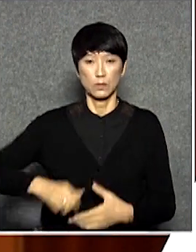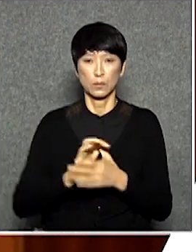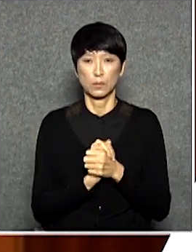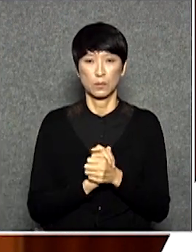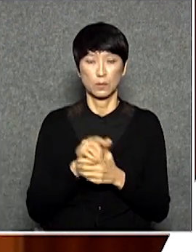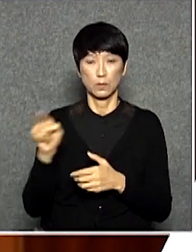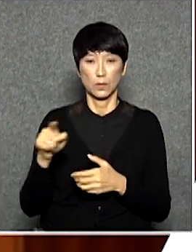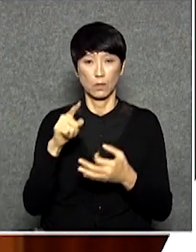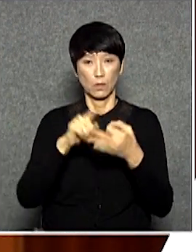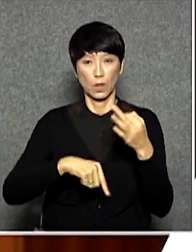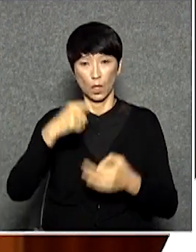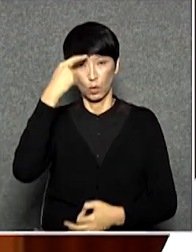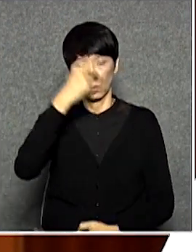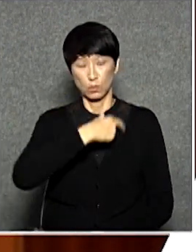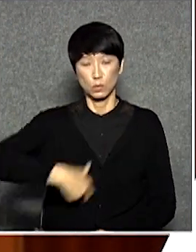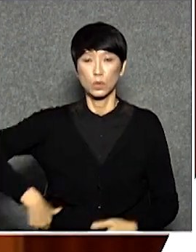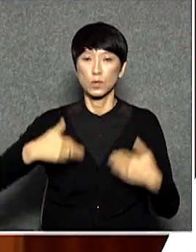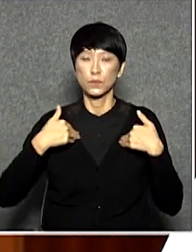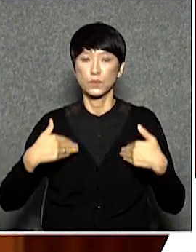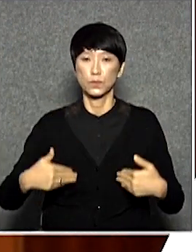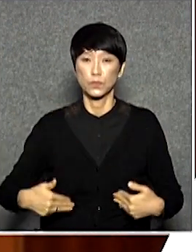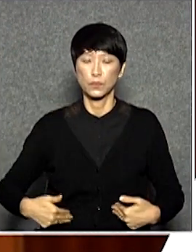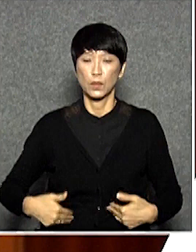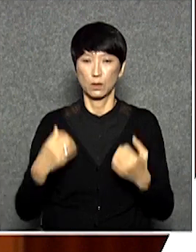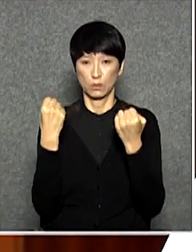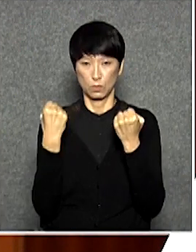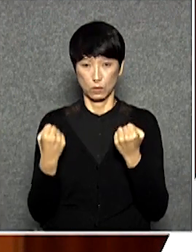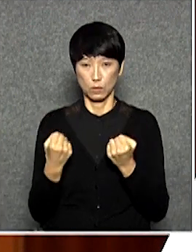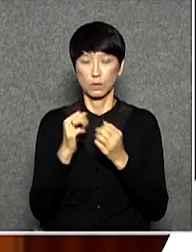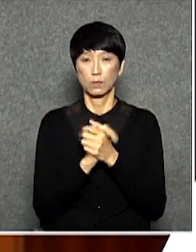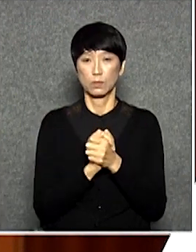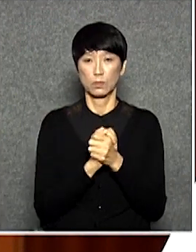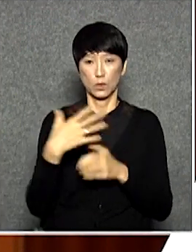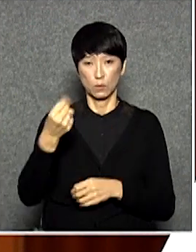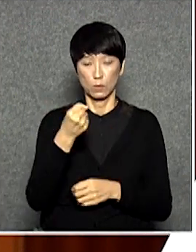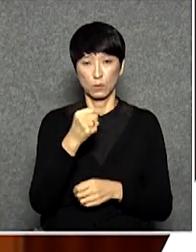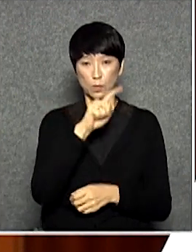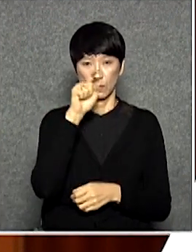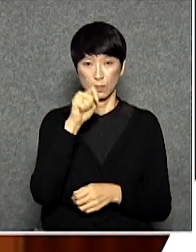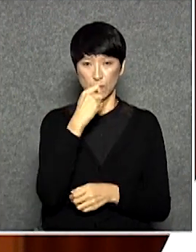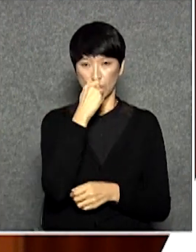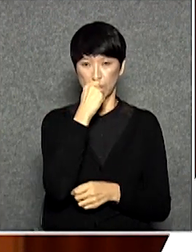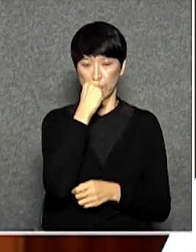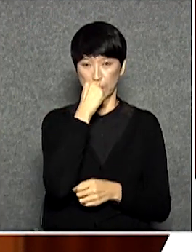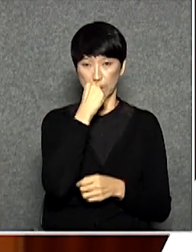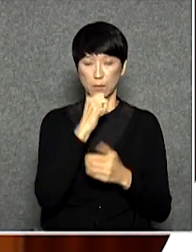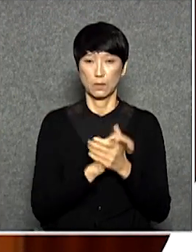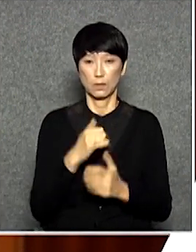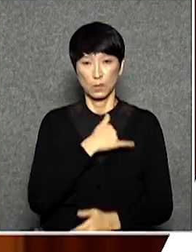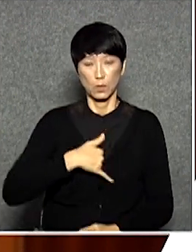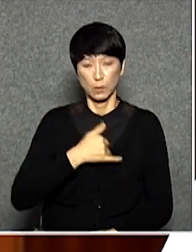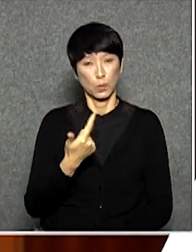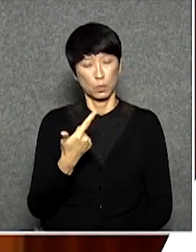梁君彥議員咧嗰個身份居留嘅居留權嘅問題咧，係提出好多嘅疑問喺度存